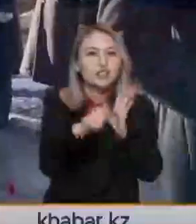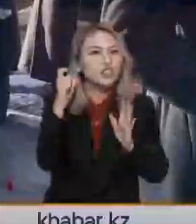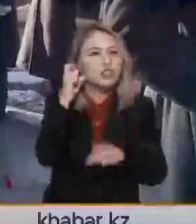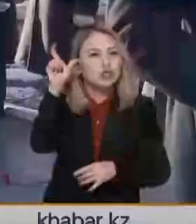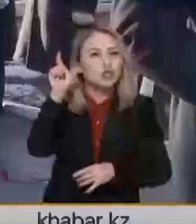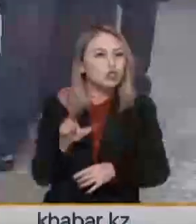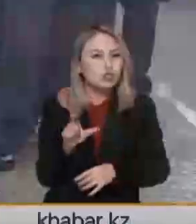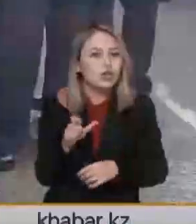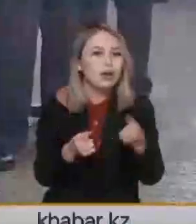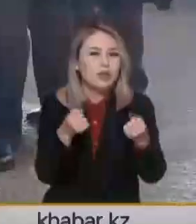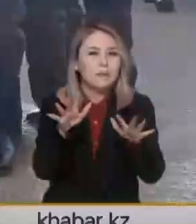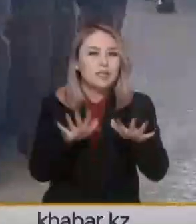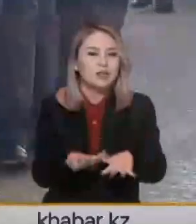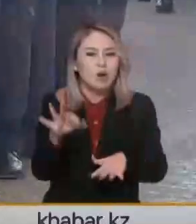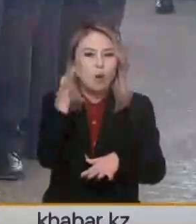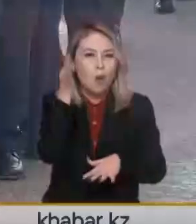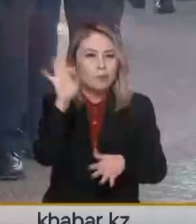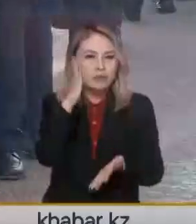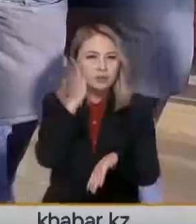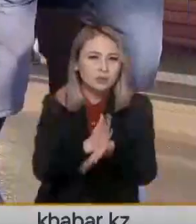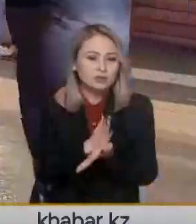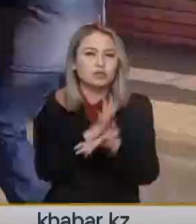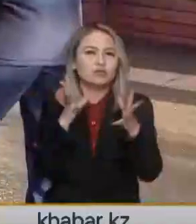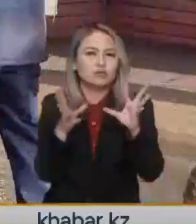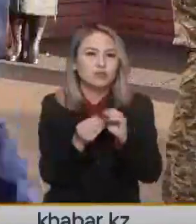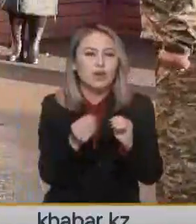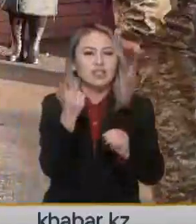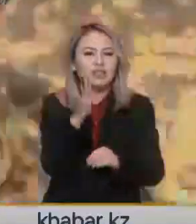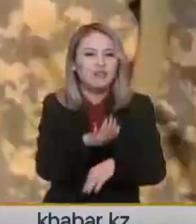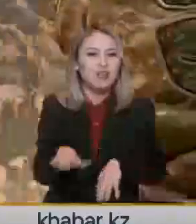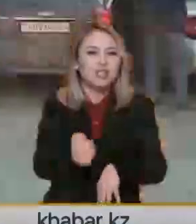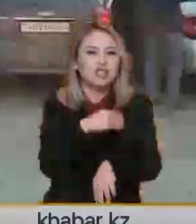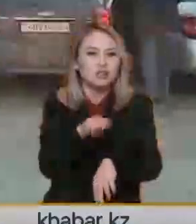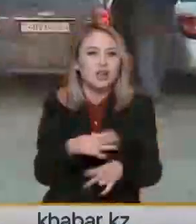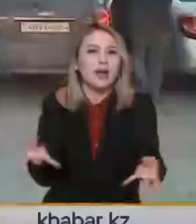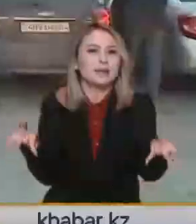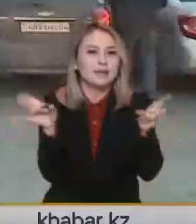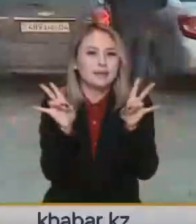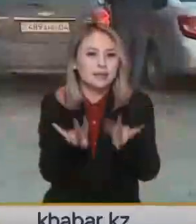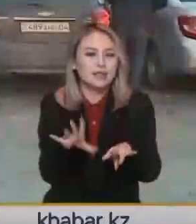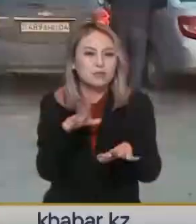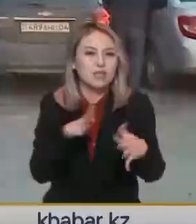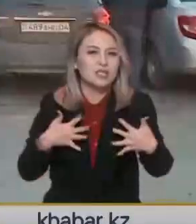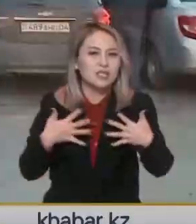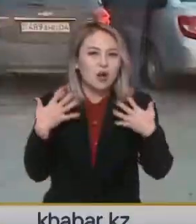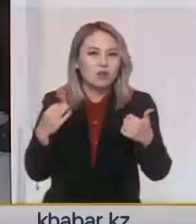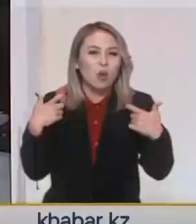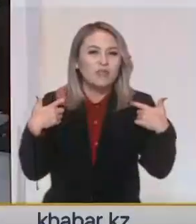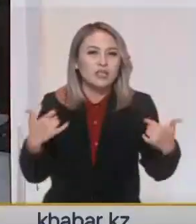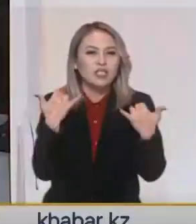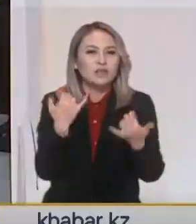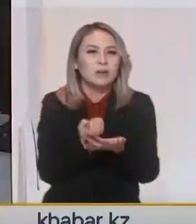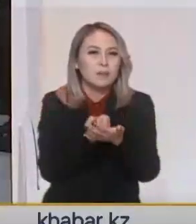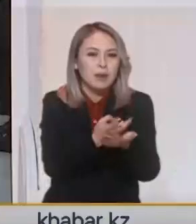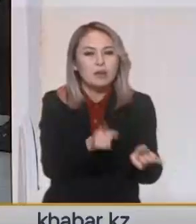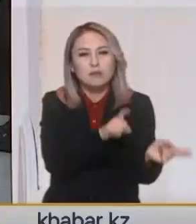жастағы ұшқыштың тәжірибесі мол болған. Марқұмның артында зайыбы мен екі баласы қалды. Апаттан аман қалған офицерлер бүгін жансақтау